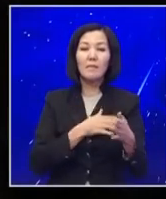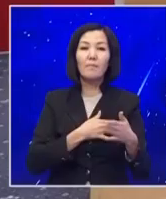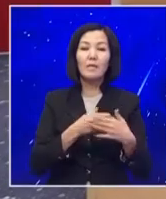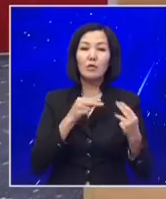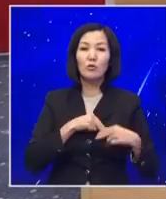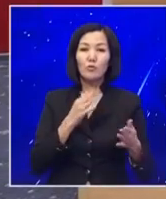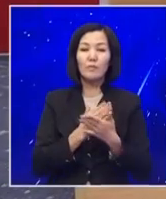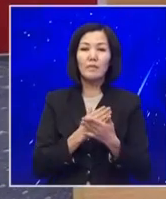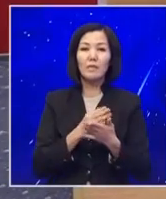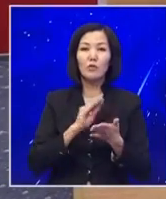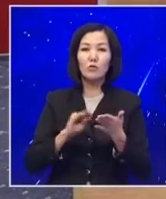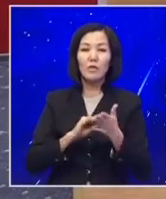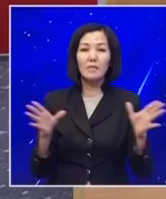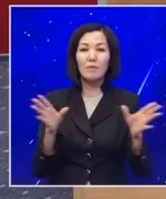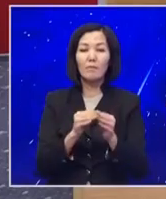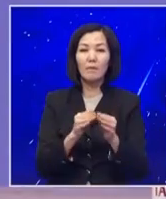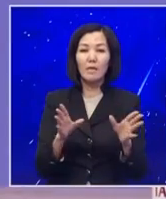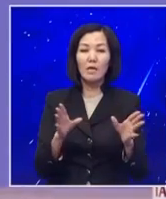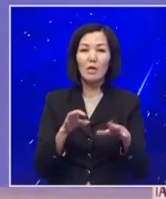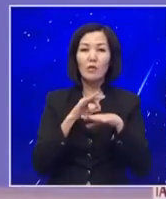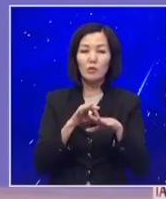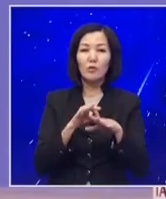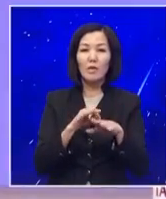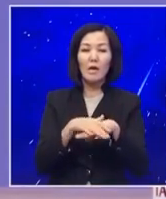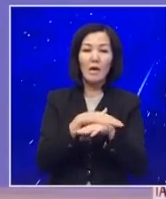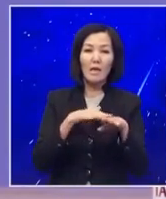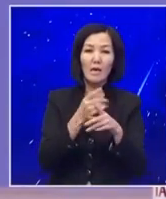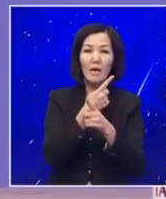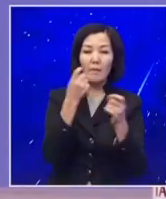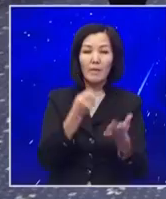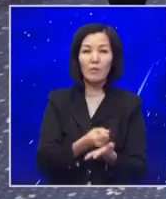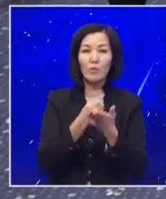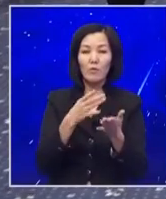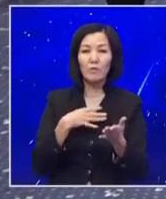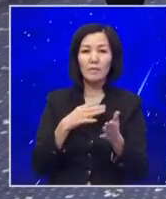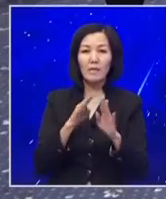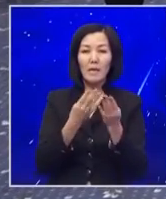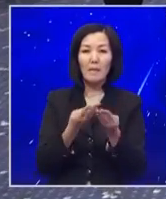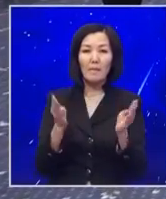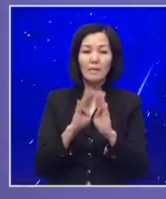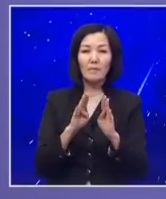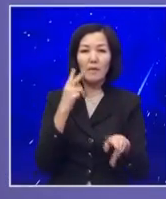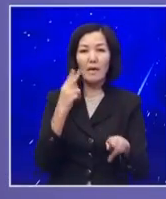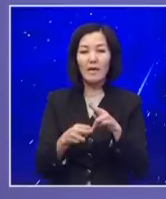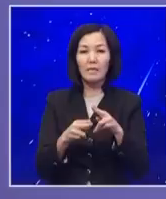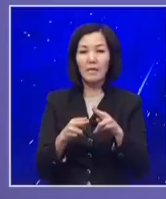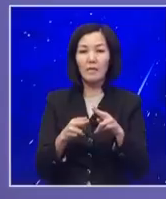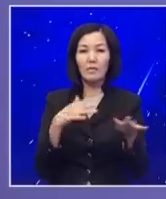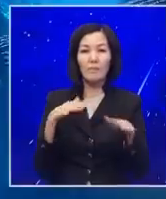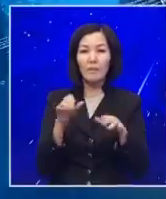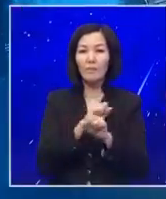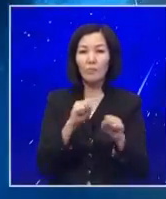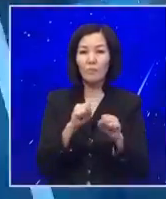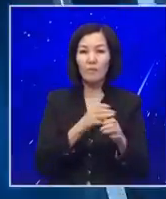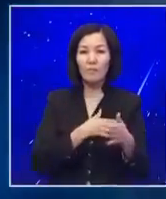жасады. Бақ өкілдерімен бірге алғы шепте жүрді. Ел жұртқа ақпаратты қолдау жасады. Пандемия аяқталғанша қарқын бәсеңдетпек емес.